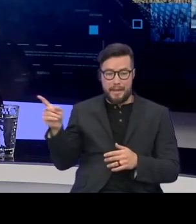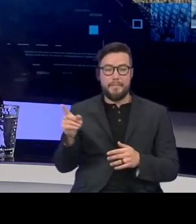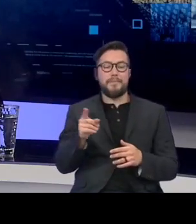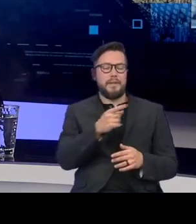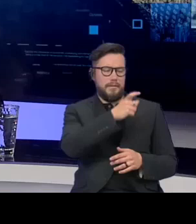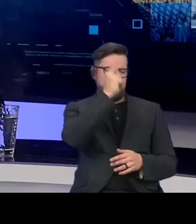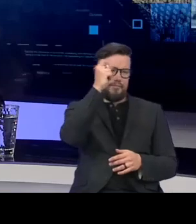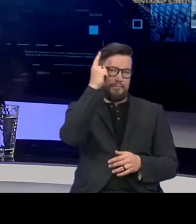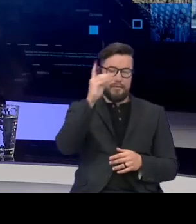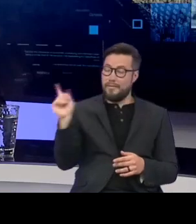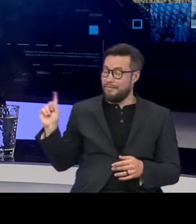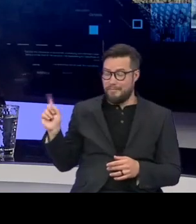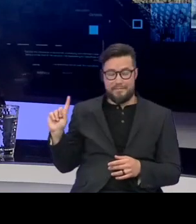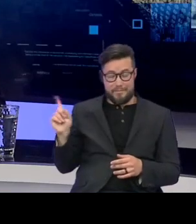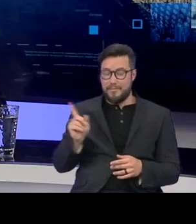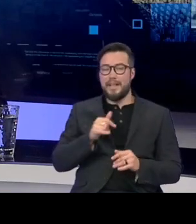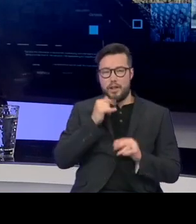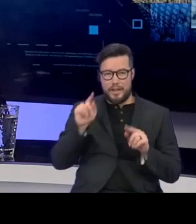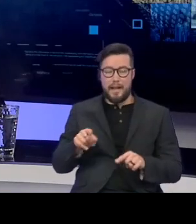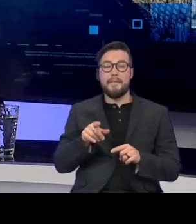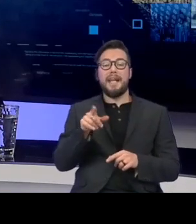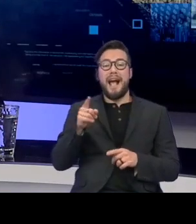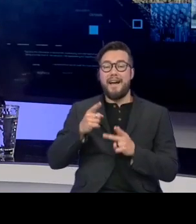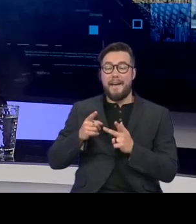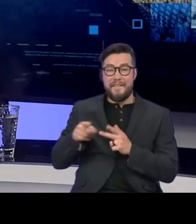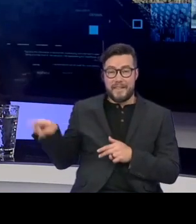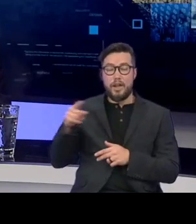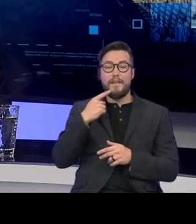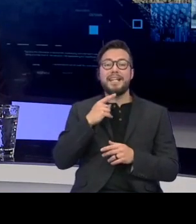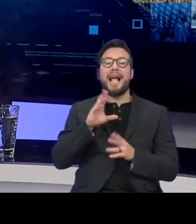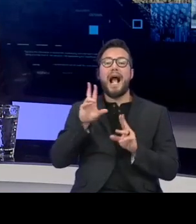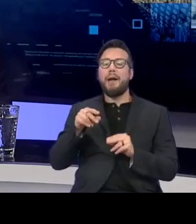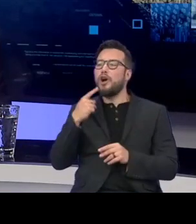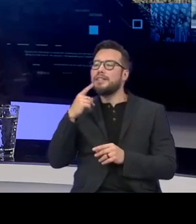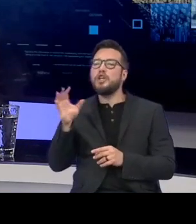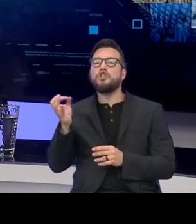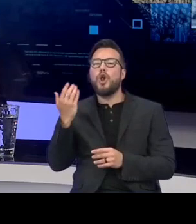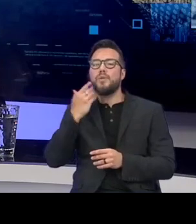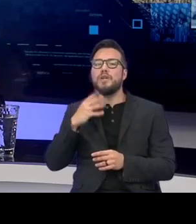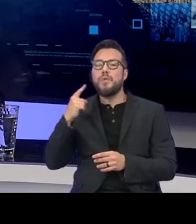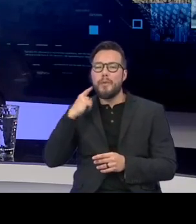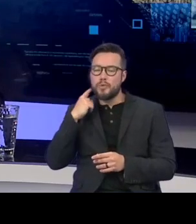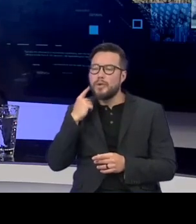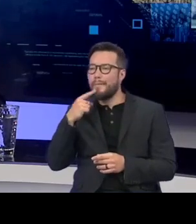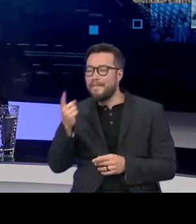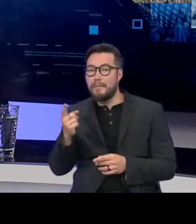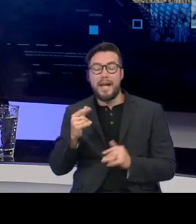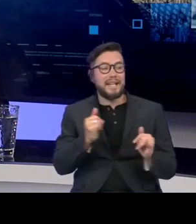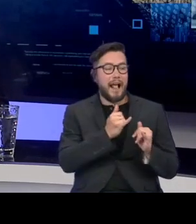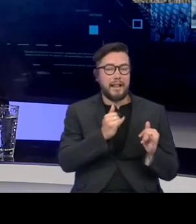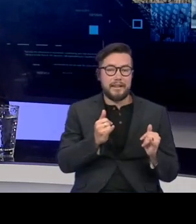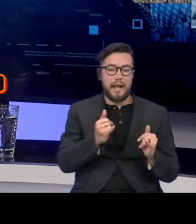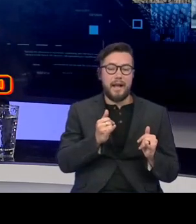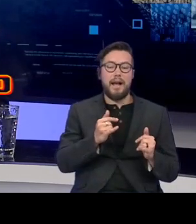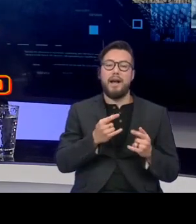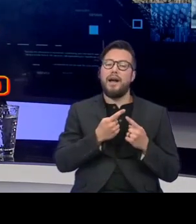vy si vymyslíte. Nevymyslím si to, je to tak, lebo vy presne vy robíte to, že kde chodíte, tak tam hovoríte to, čo chcú ľudia počuť, ale potom je nejaká realita, ktorá